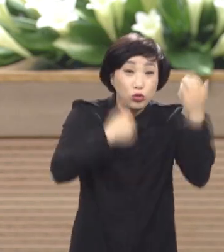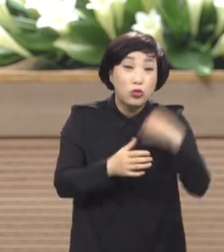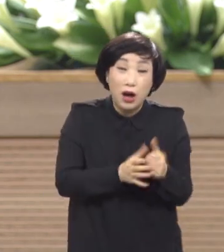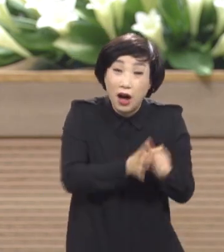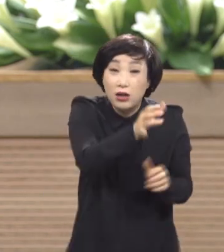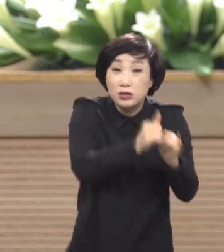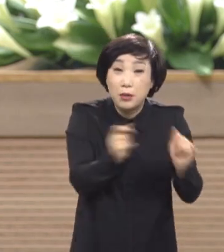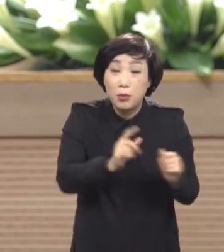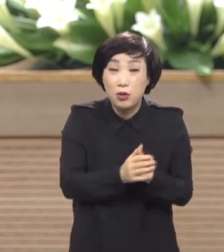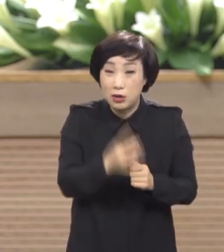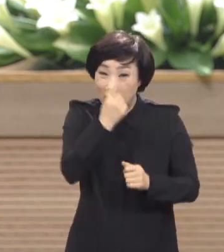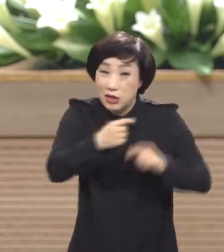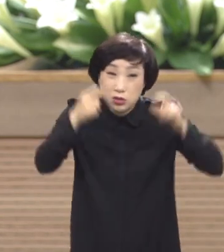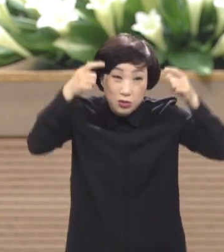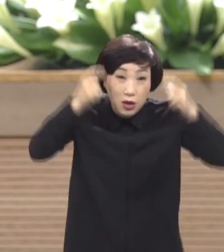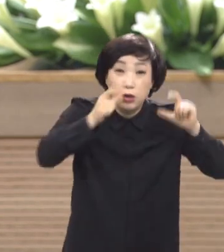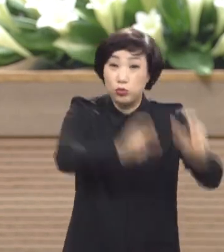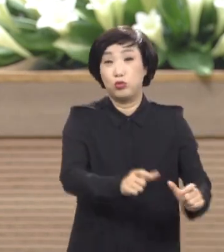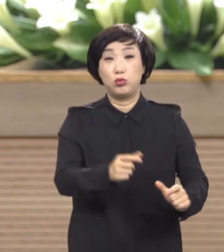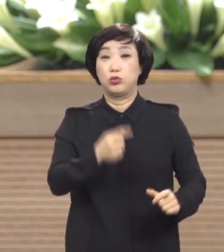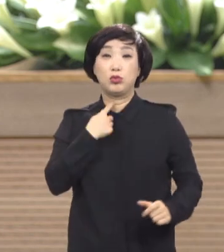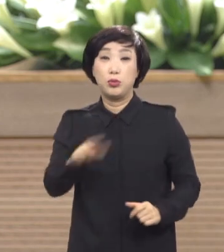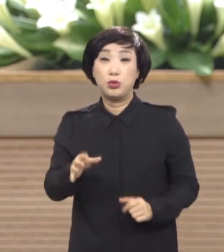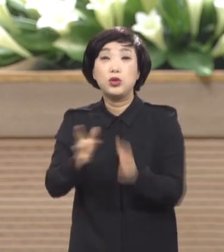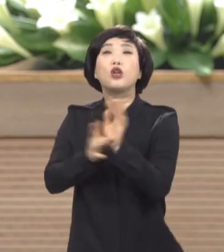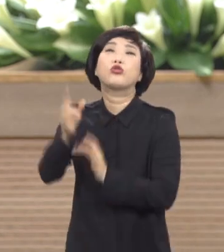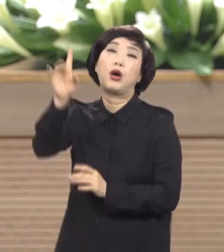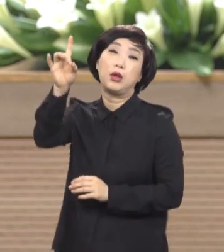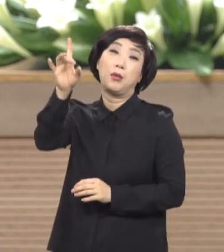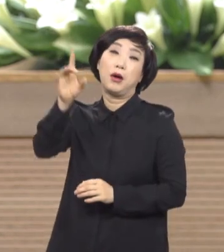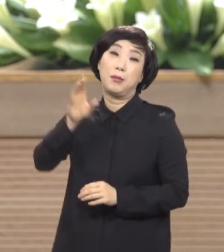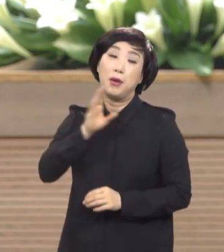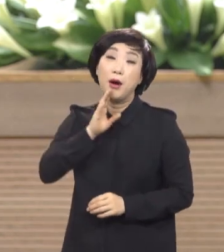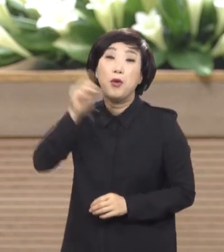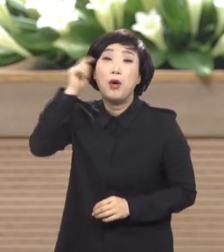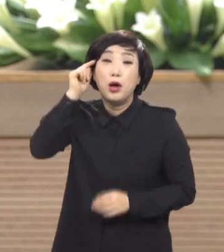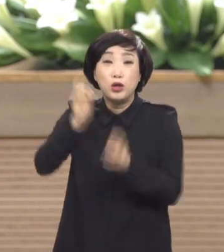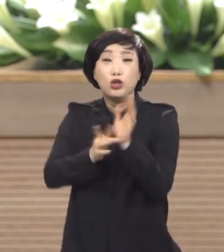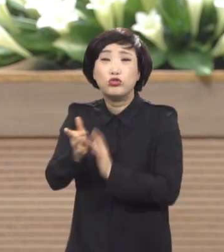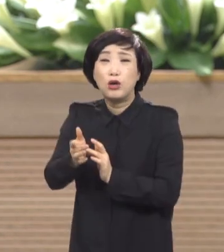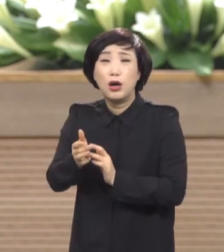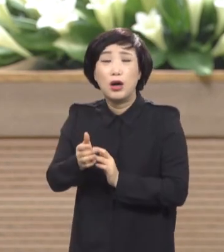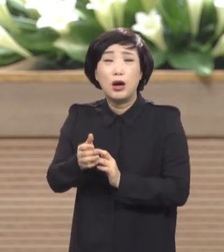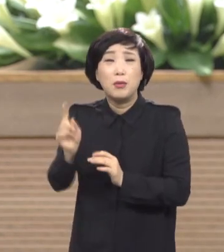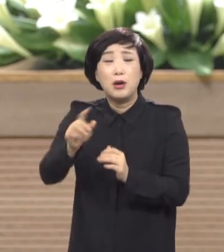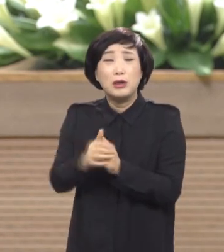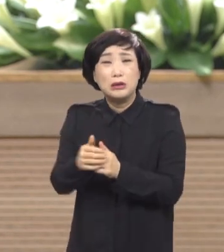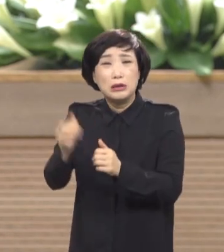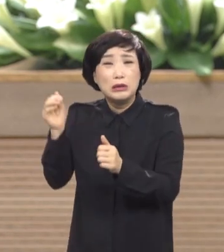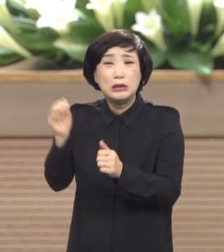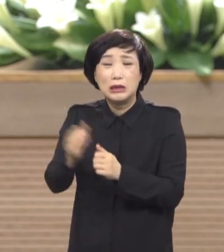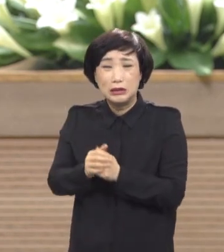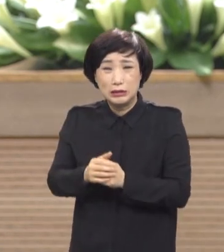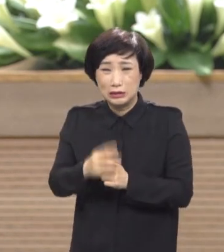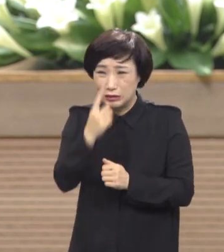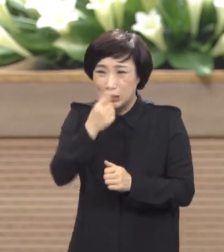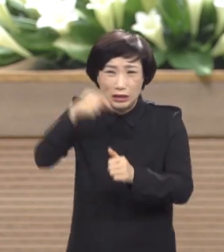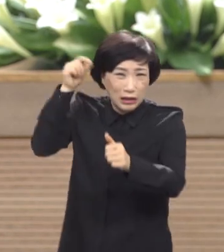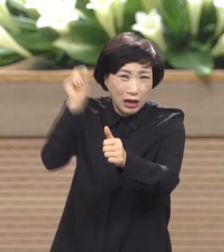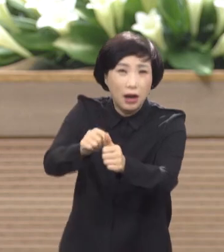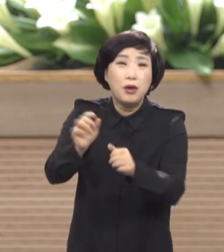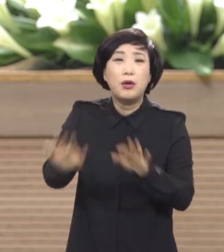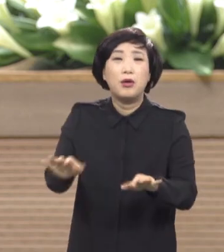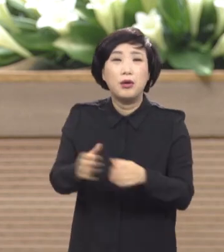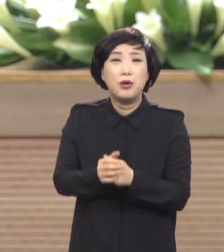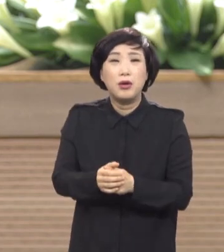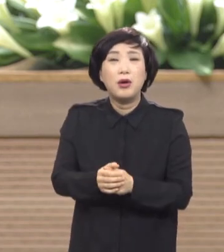자는 없었어요 예수에게만 그가 찔림은 우리의 허물을 인하며 그가 찔림은